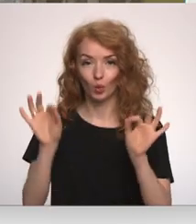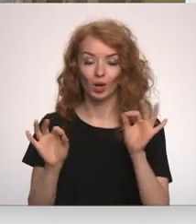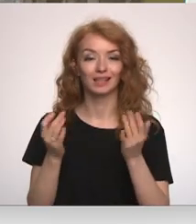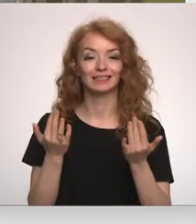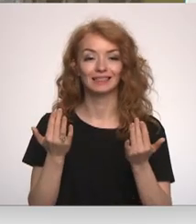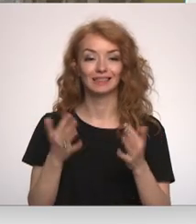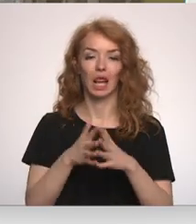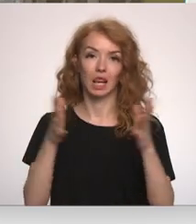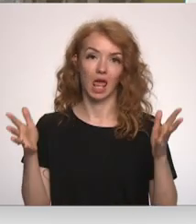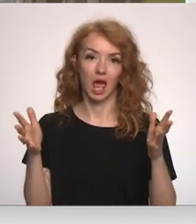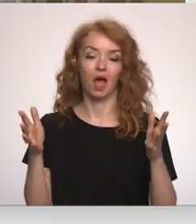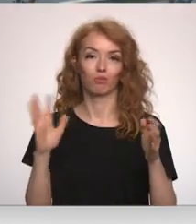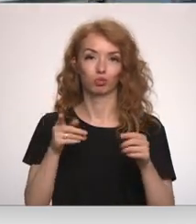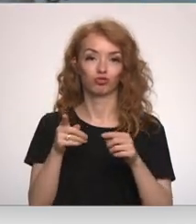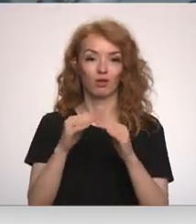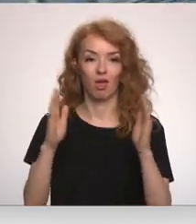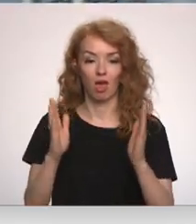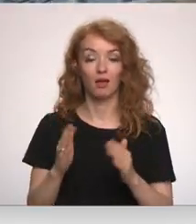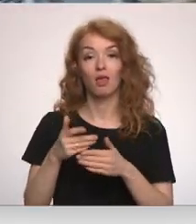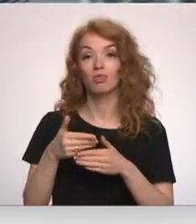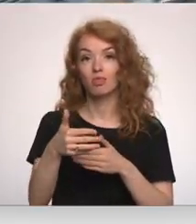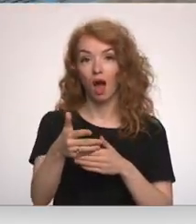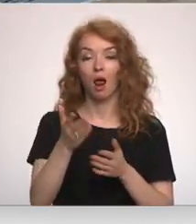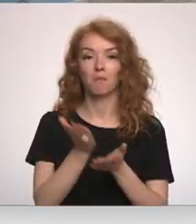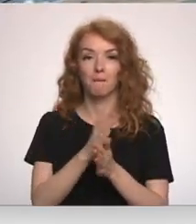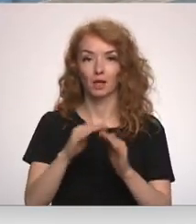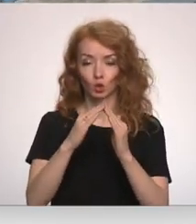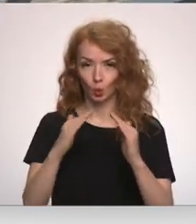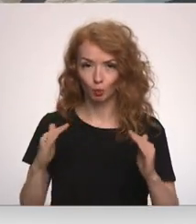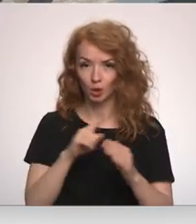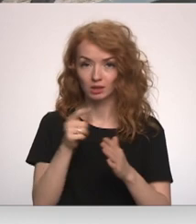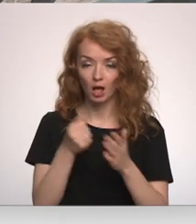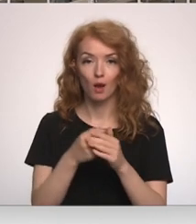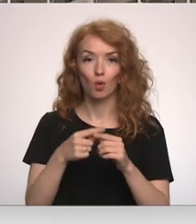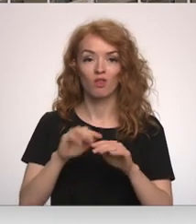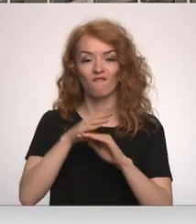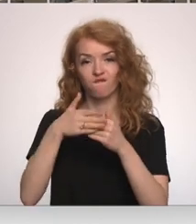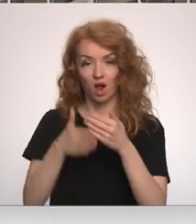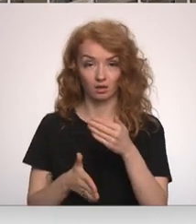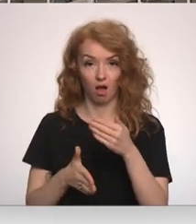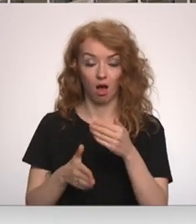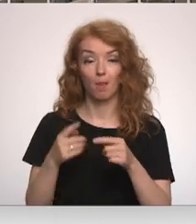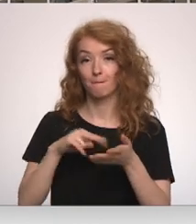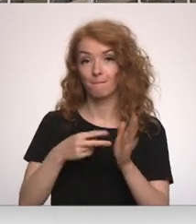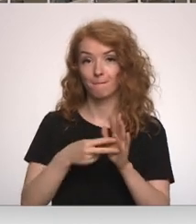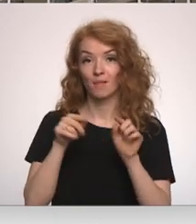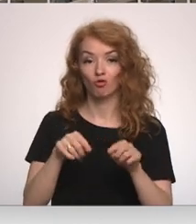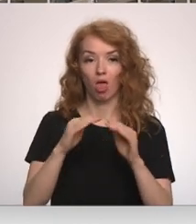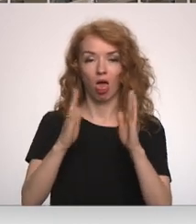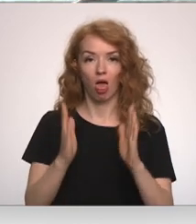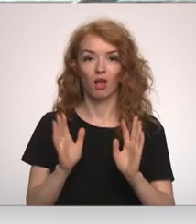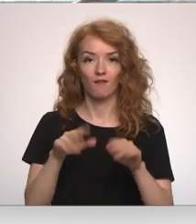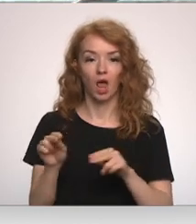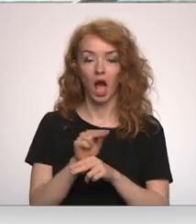cik liela iespējīga būs šī ēka. Tālāk pabeigs jumta izbūves darbus un ēkas fasādi. Plānots, ka šajā ēkā